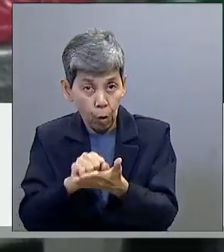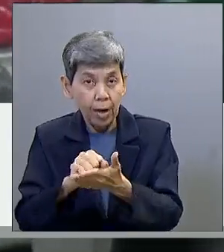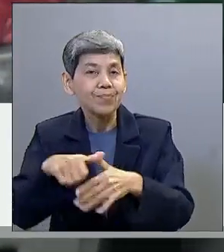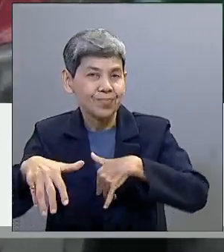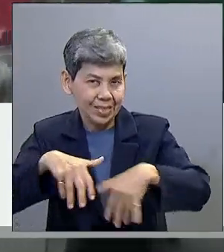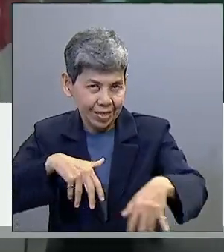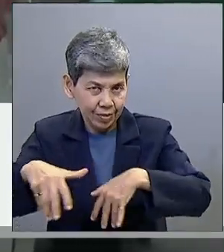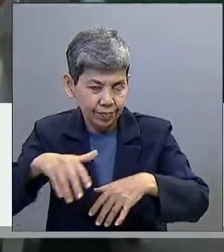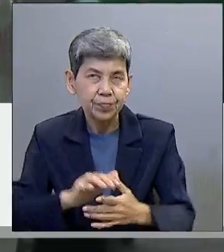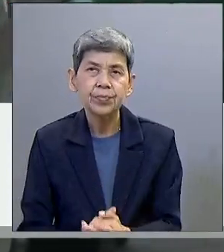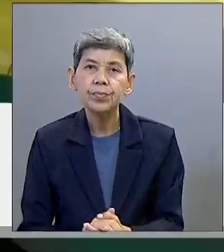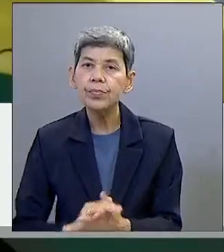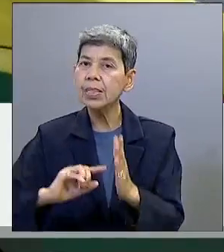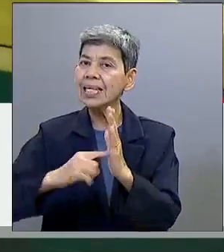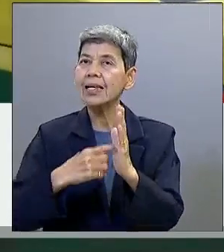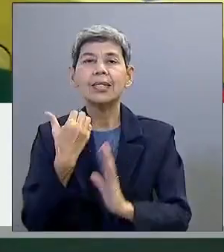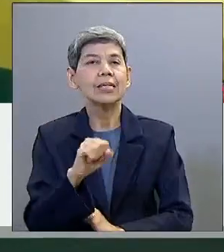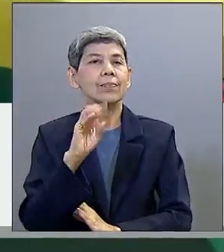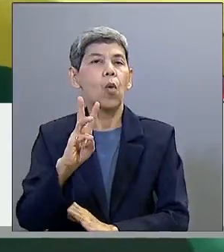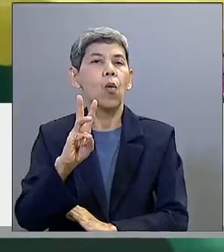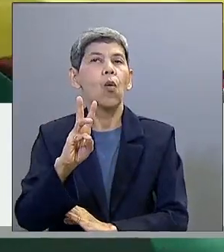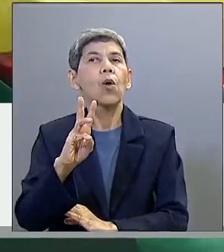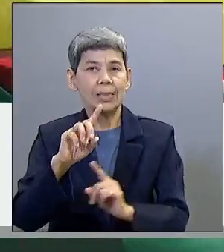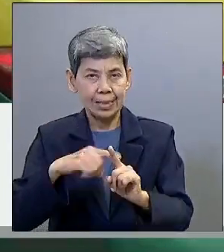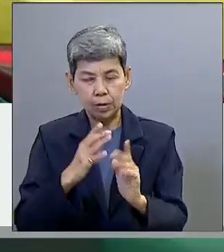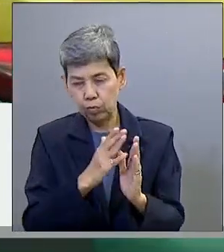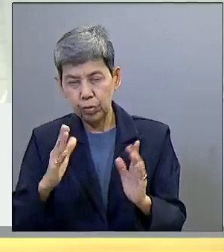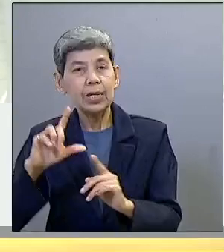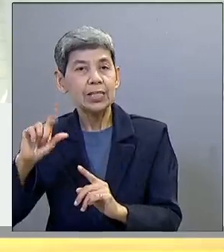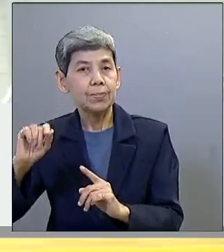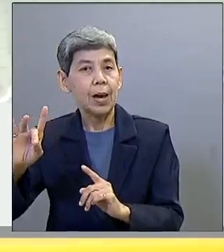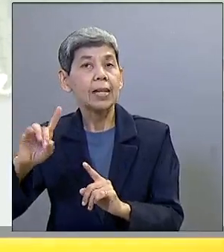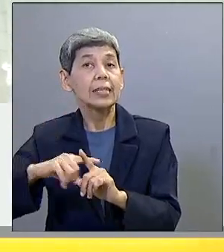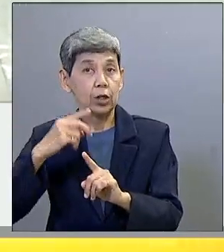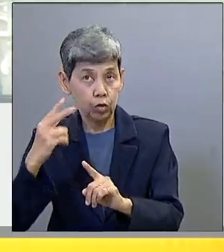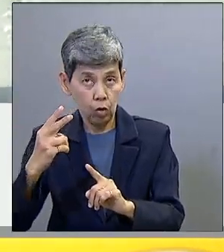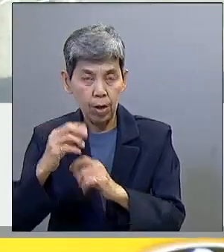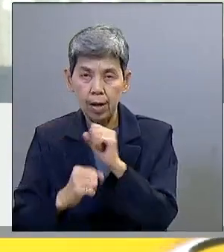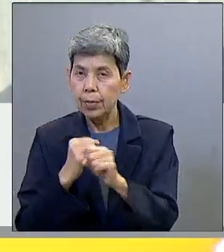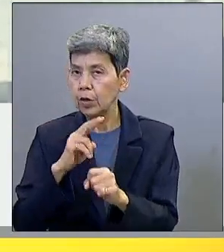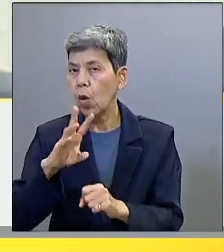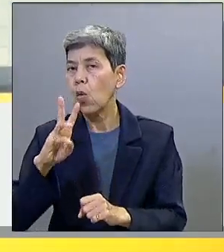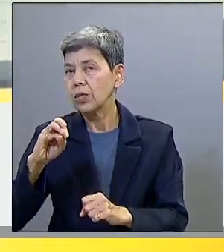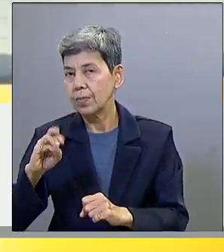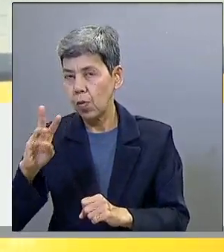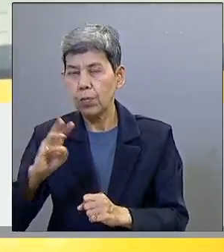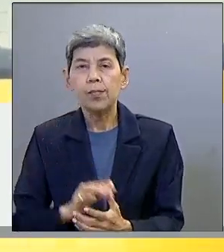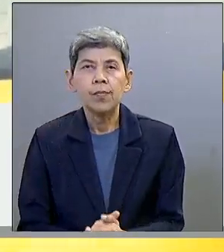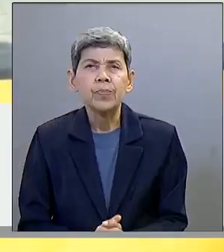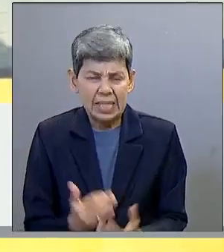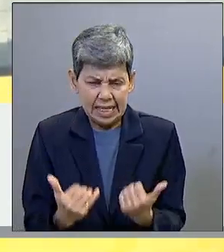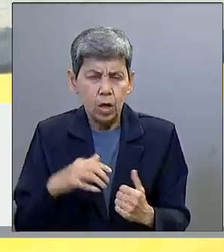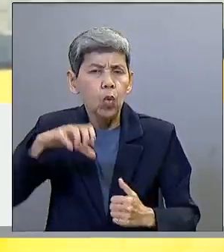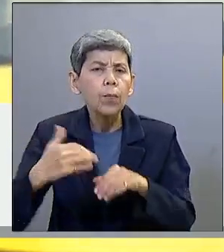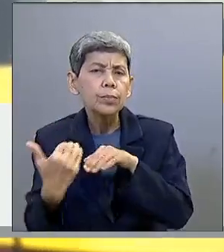ชนและตั้งแต่วันที่ 16มกราคมไปจนถึงวันที่ 28กุมภาพันธ์ปี 2566ค่ะทั้งนี้